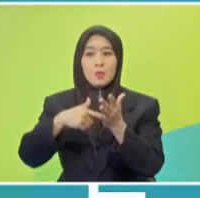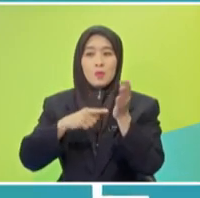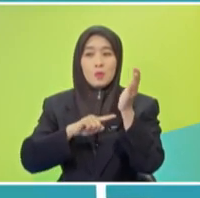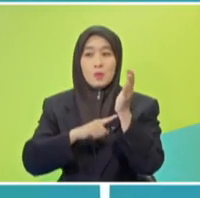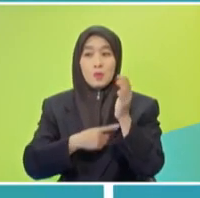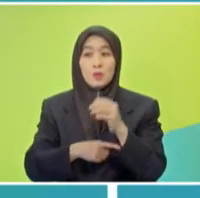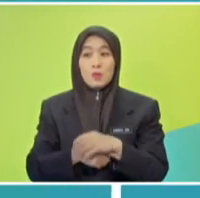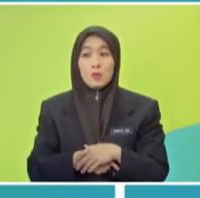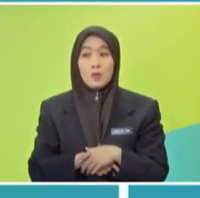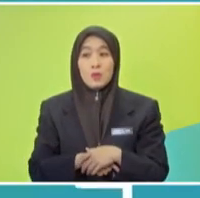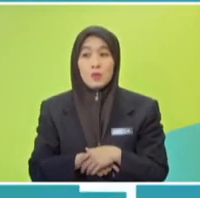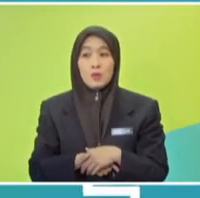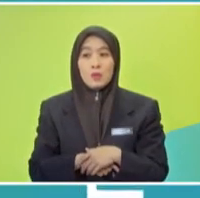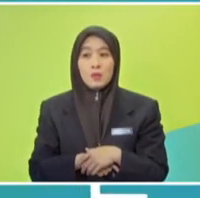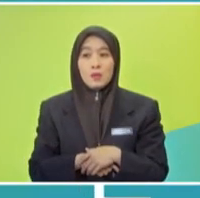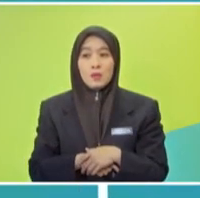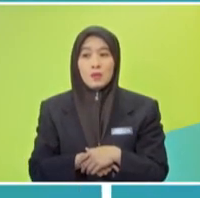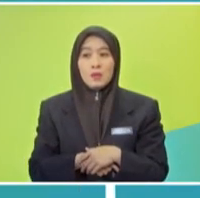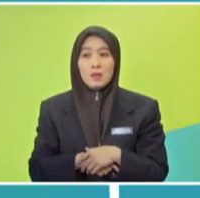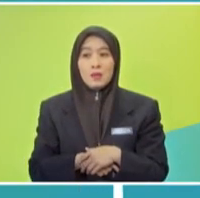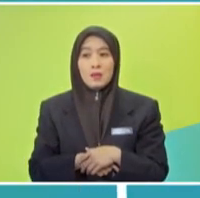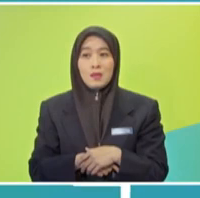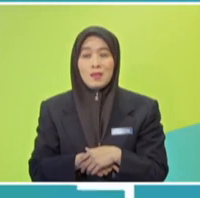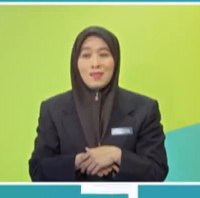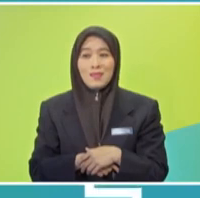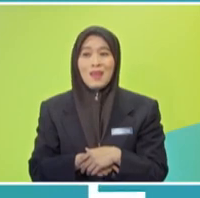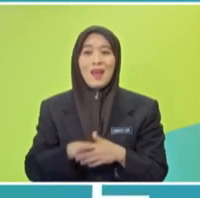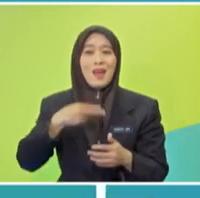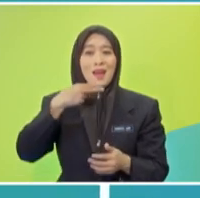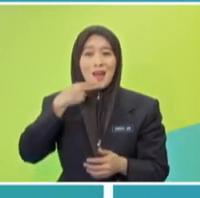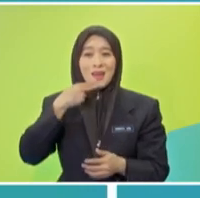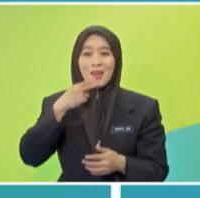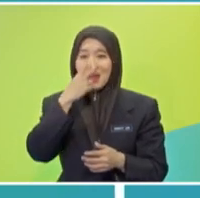yang paling laju sekali Hana dan dianggap paling tinggi yes